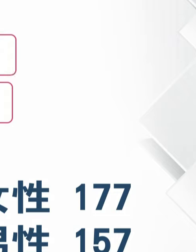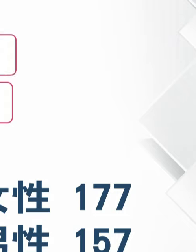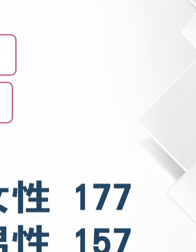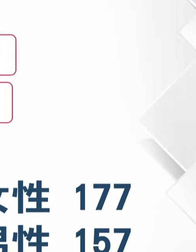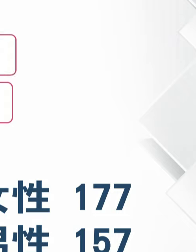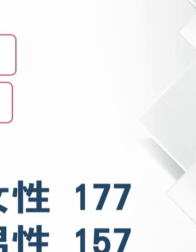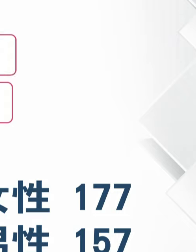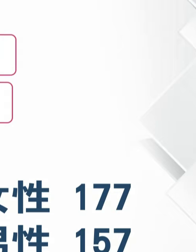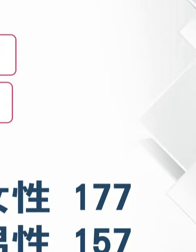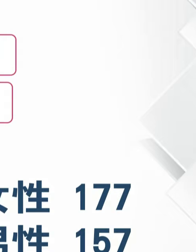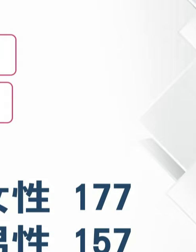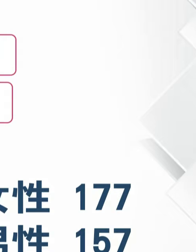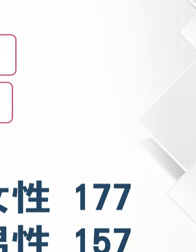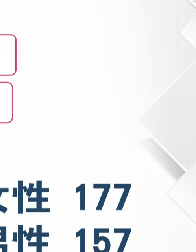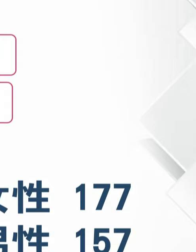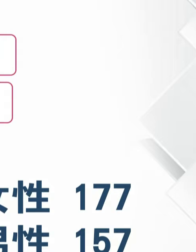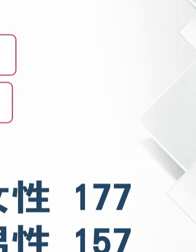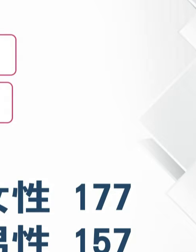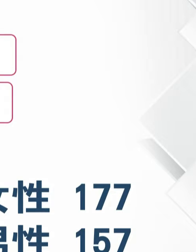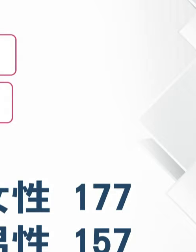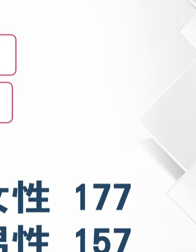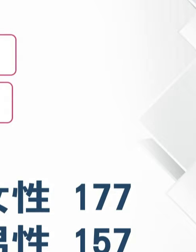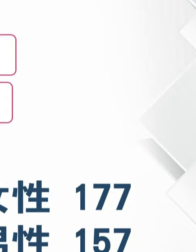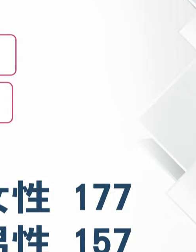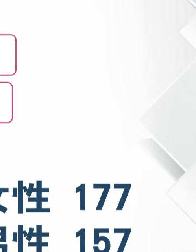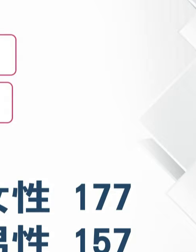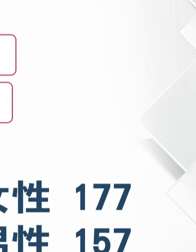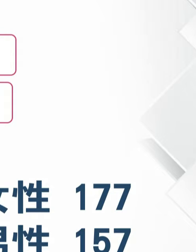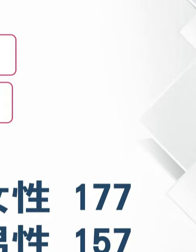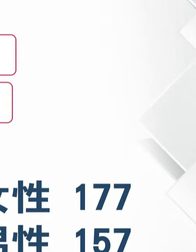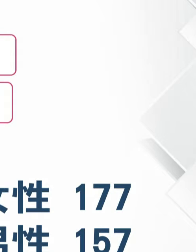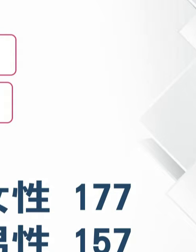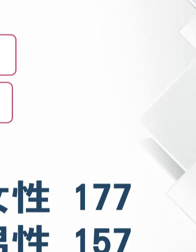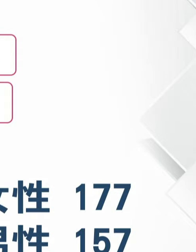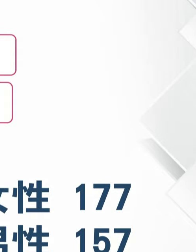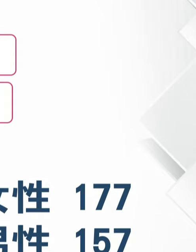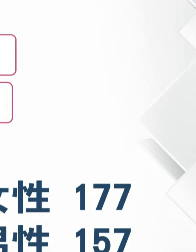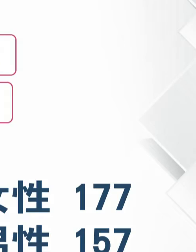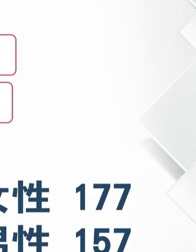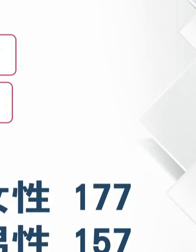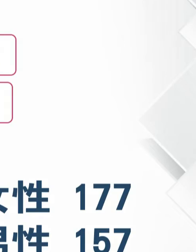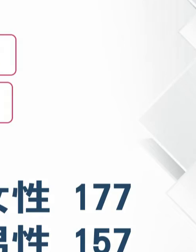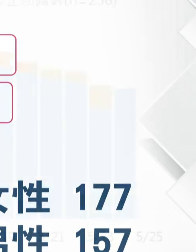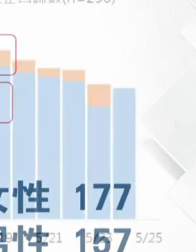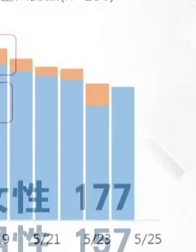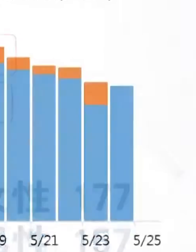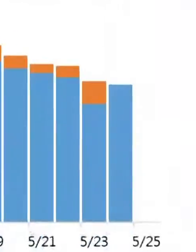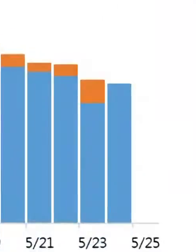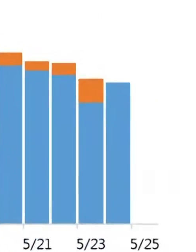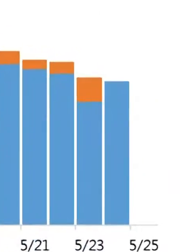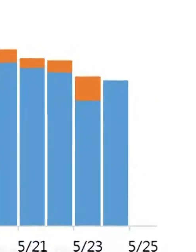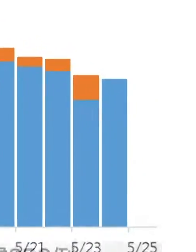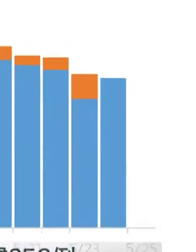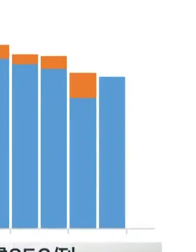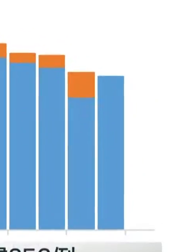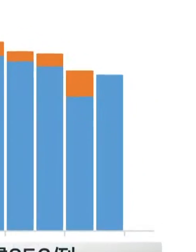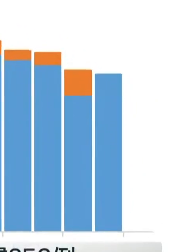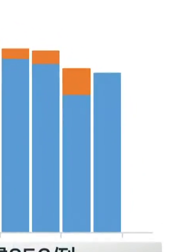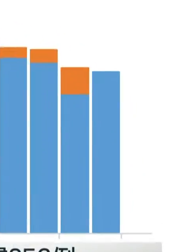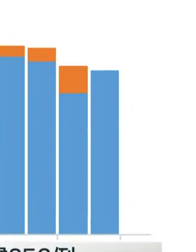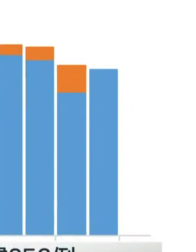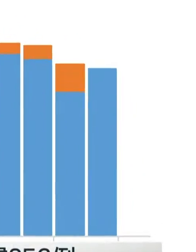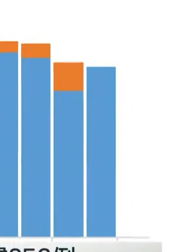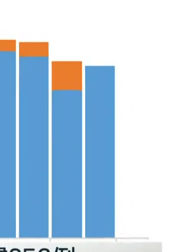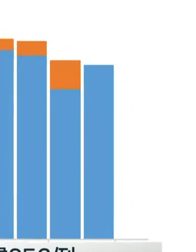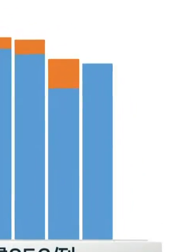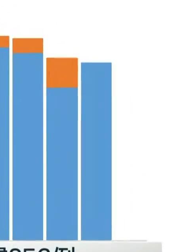北99例其次，桃园也有19例，再来遍及到其他8个县市。另外还有256例校正